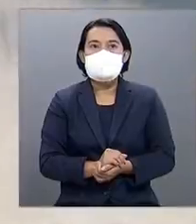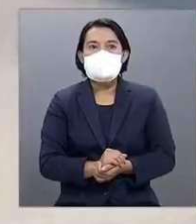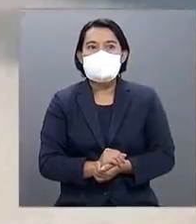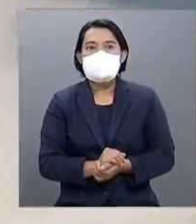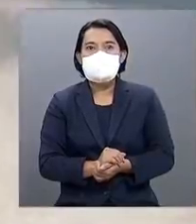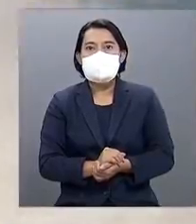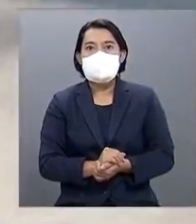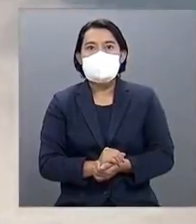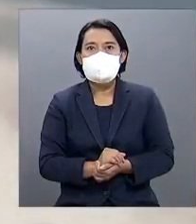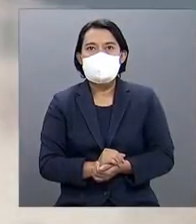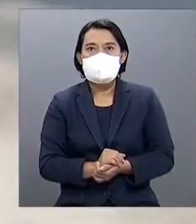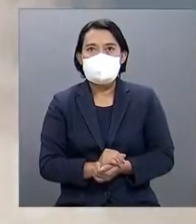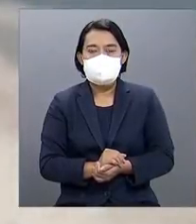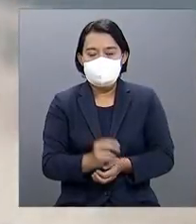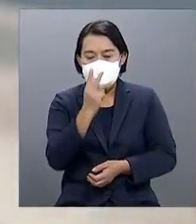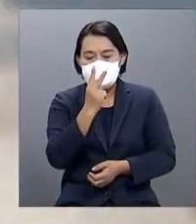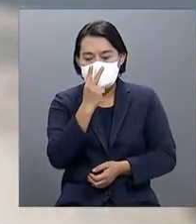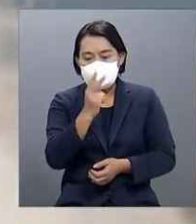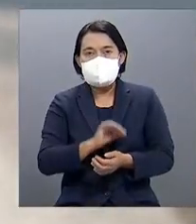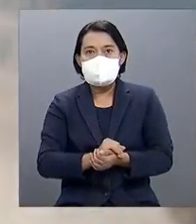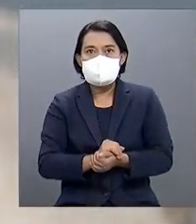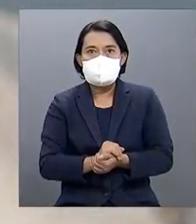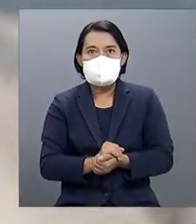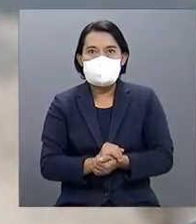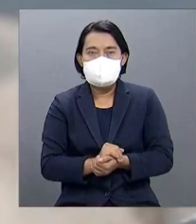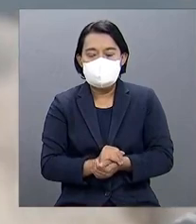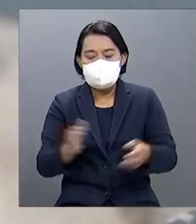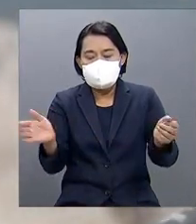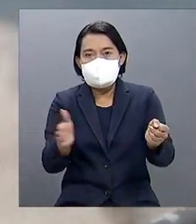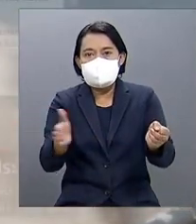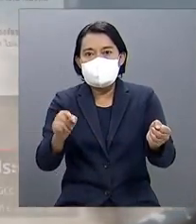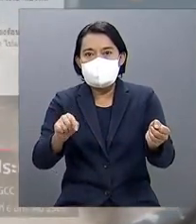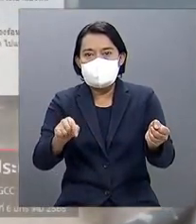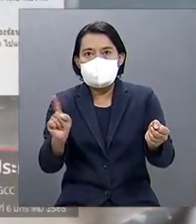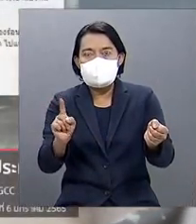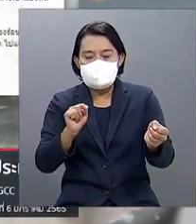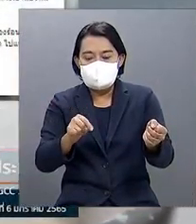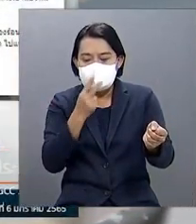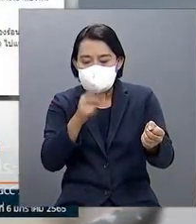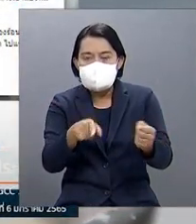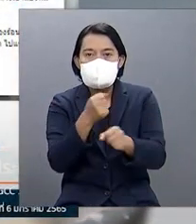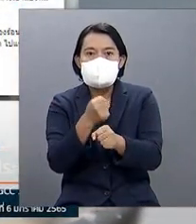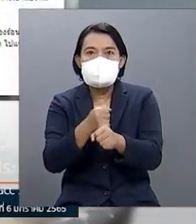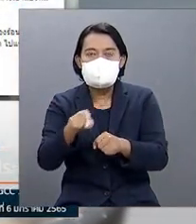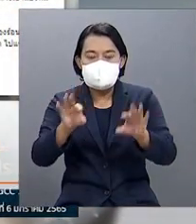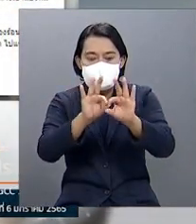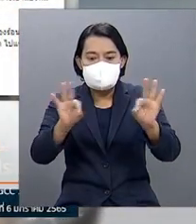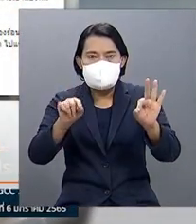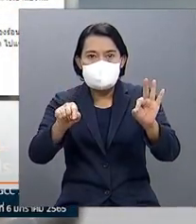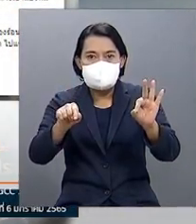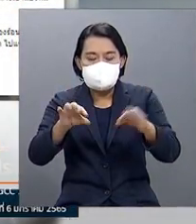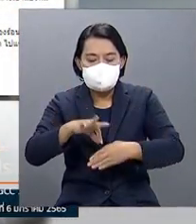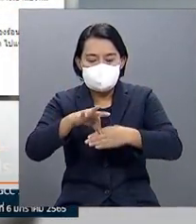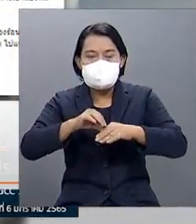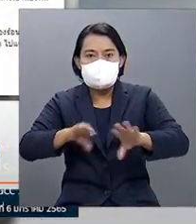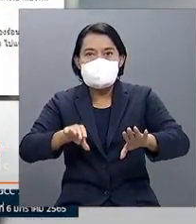มาดูเรื่องแรกกันก่อนนะคะแป้งหมี่เนี่ยนะคะคุณผู้ชมแป้งสาลีเนี่ยค่ะที่เอามาทำหมี่ค่ะกรณีที่มีการส่งต่อข้อมูลว่าเจ้าแป้งหมี่มีสรร